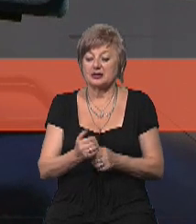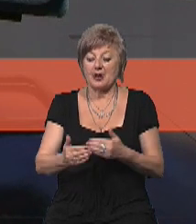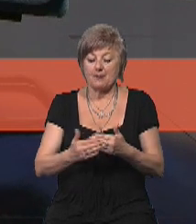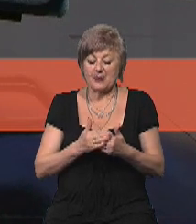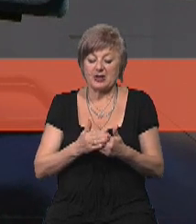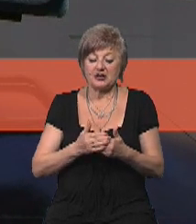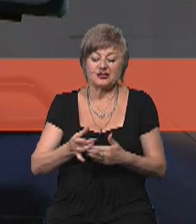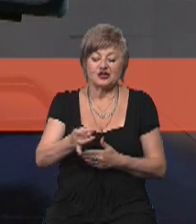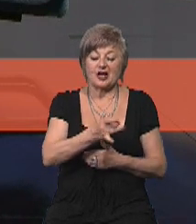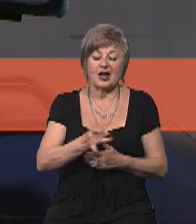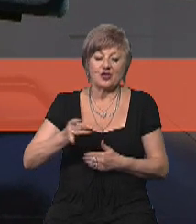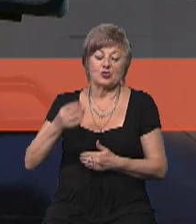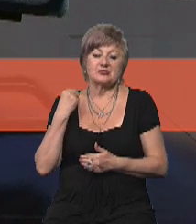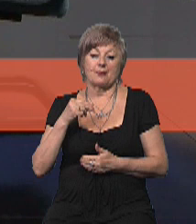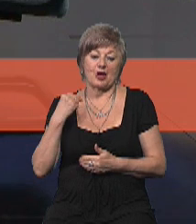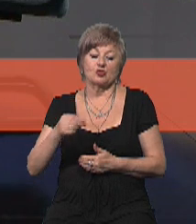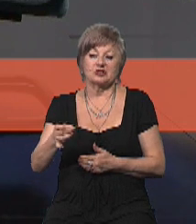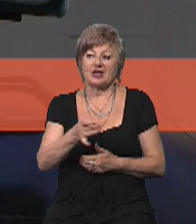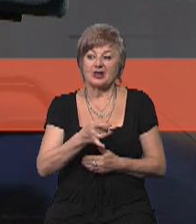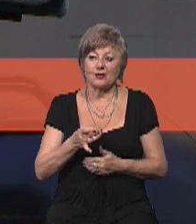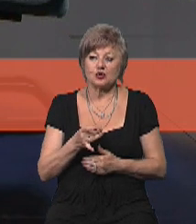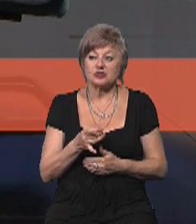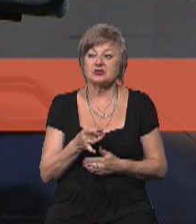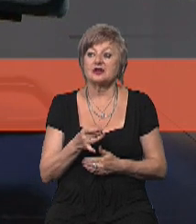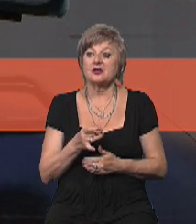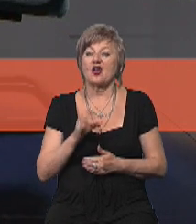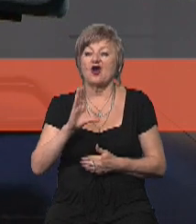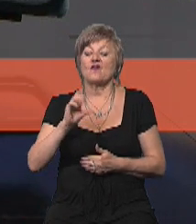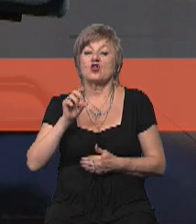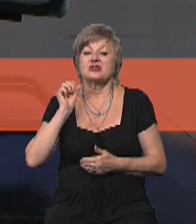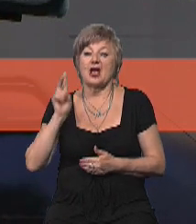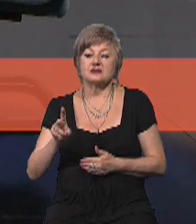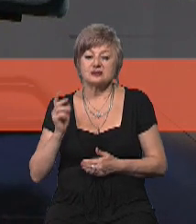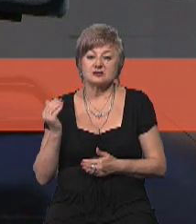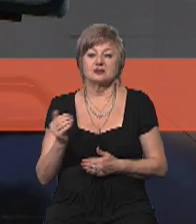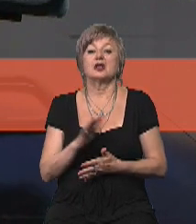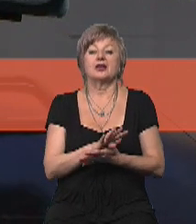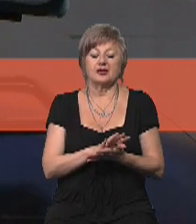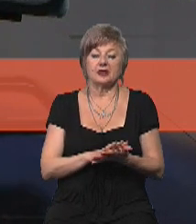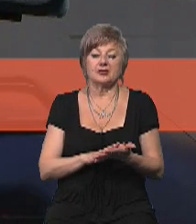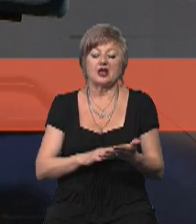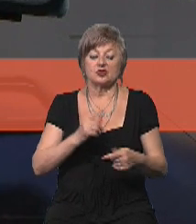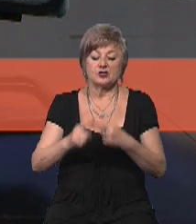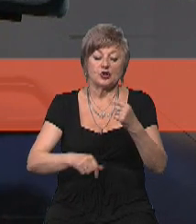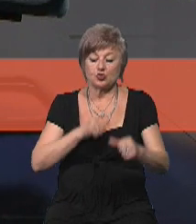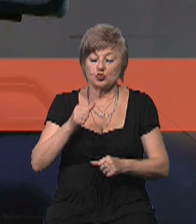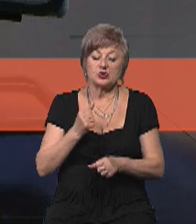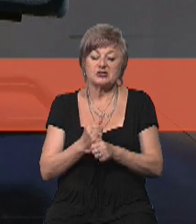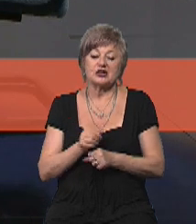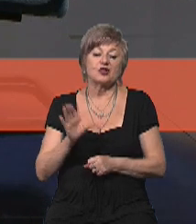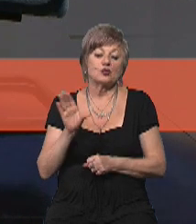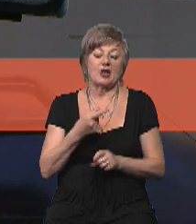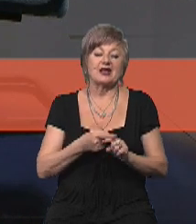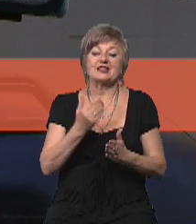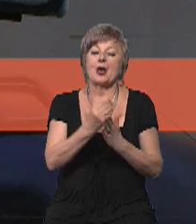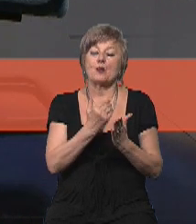близлежащими нашими районами, и Запорожским районом, главой Запорожского района, и с Вольнянским районом. И дальше в следующем году мы сделаем все, чтобы эта